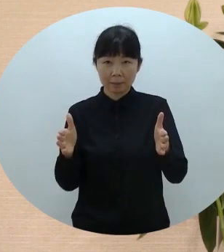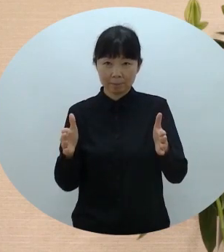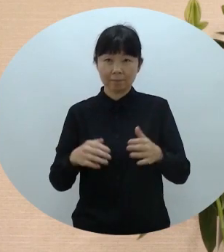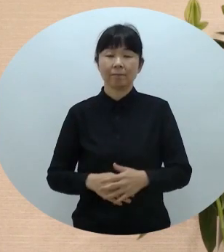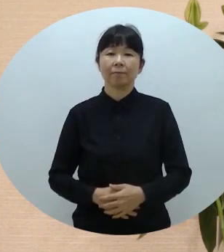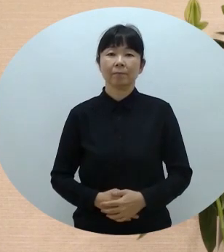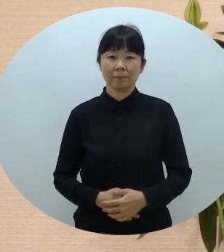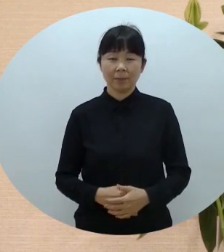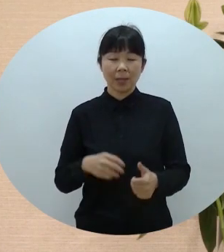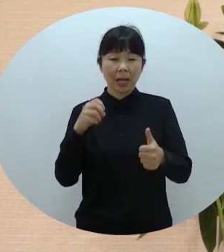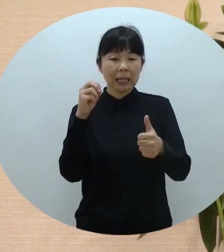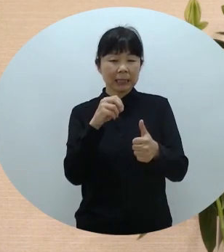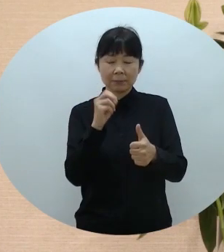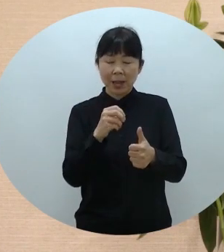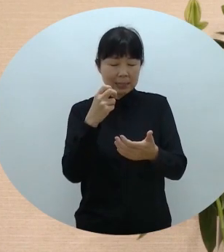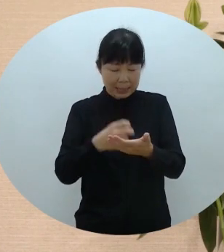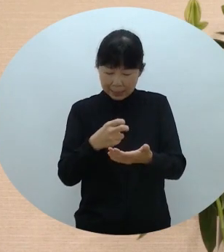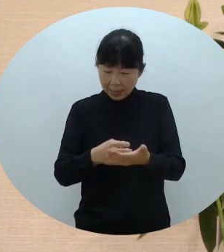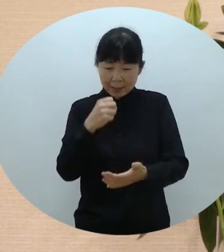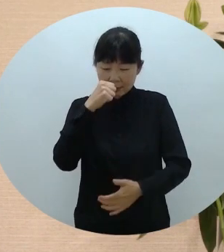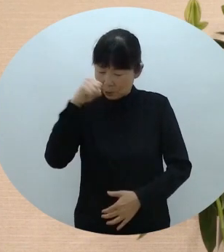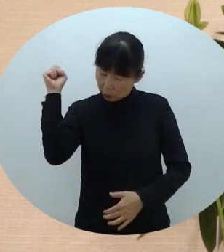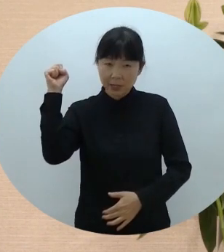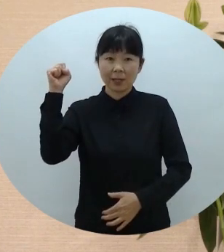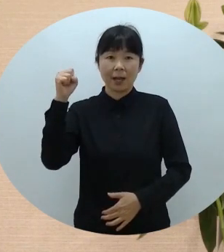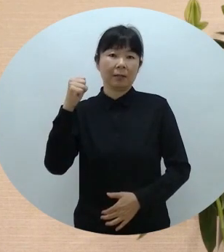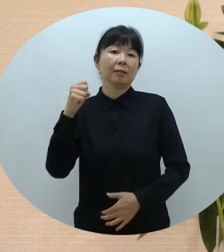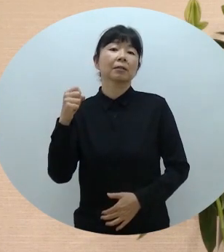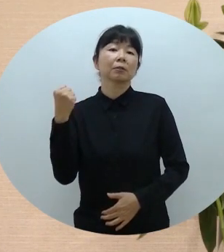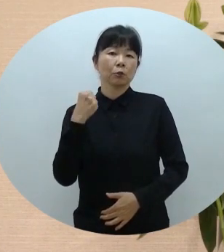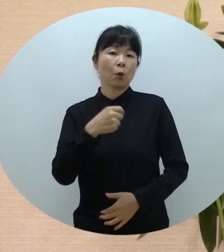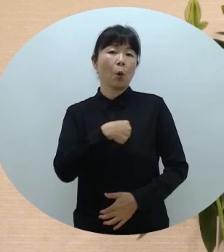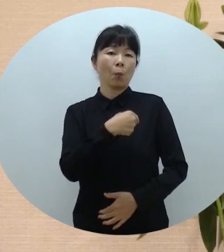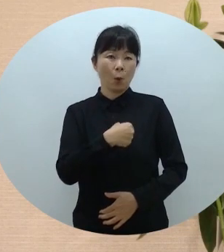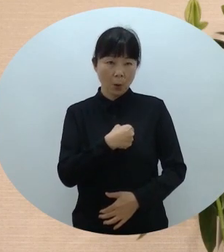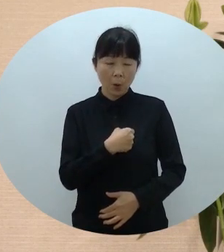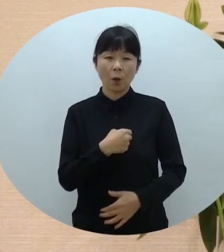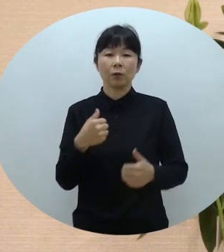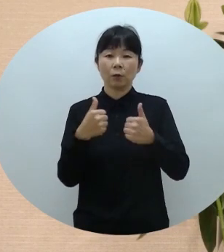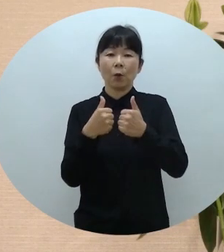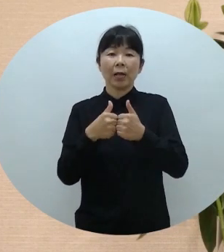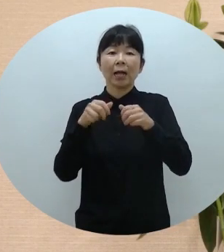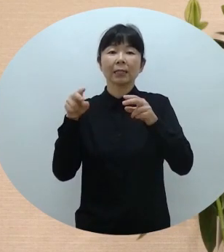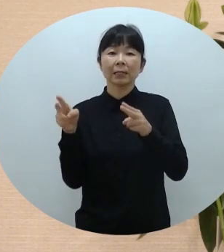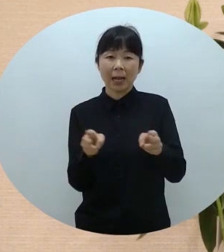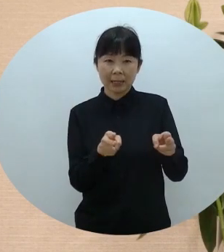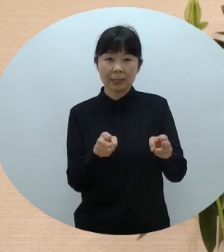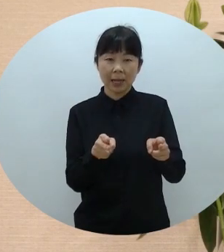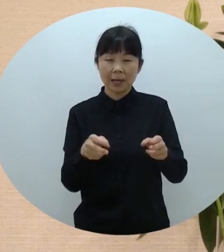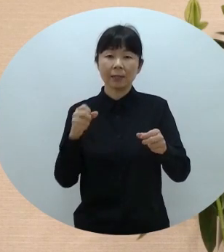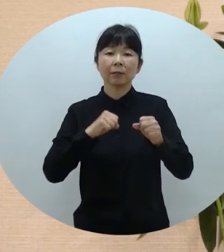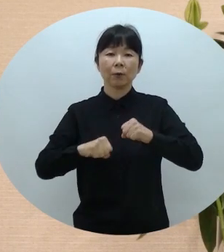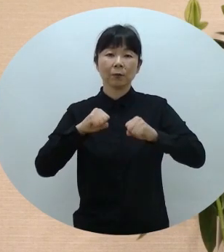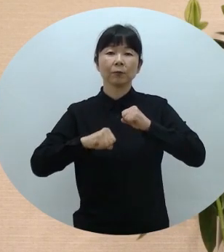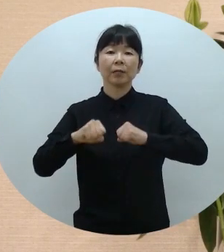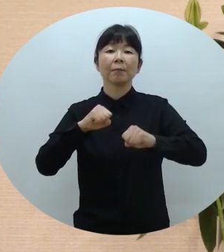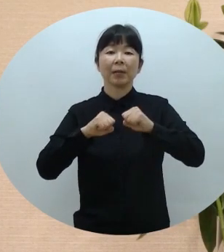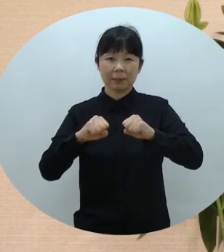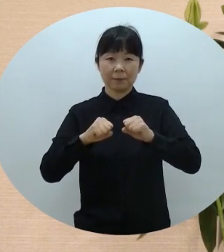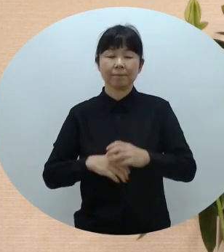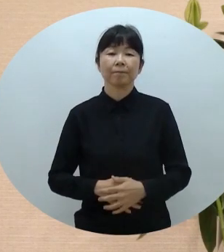。いじめを絶対に許さないという強い思いのもと、相談体制の充実に取り組んでいます